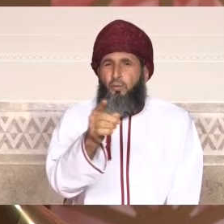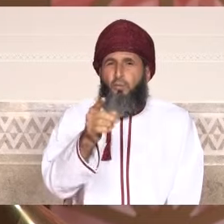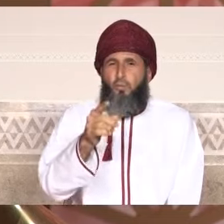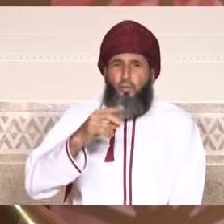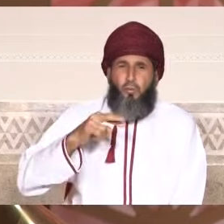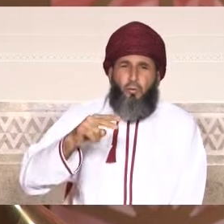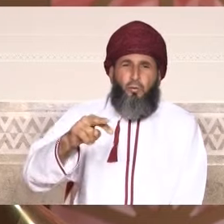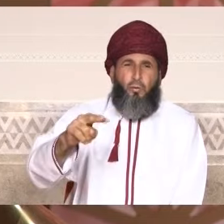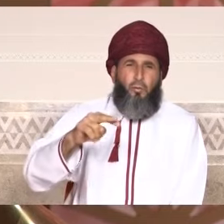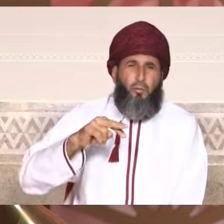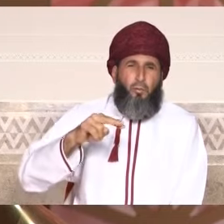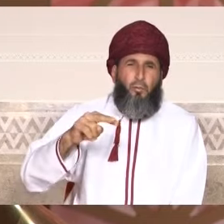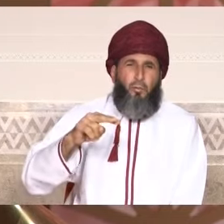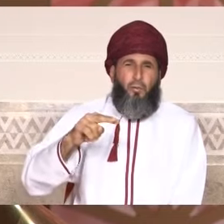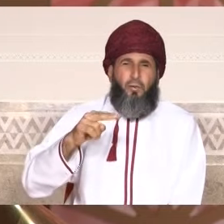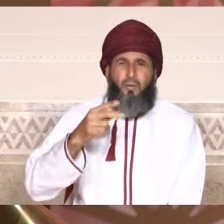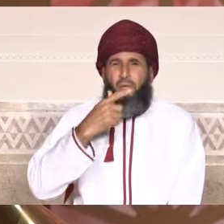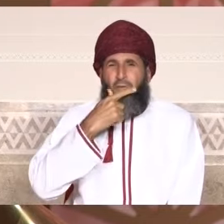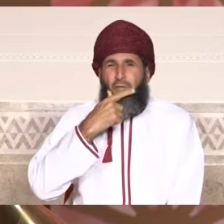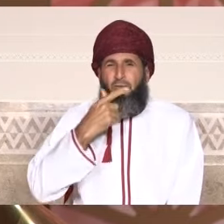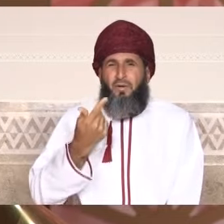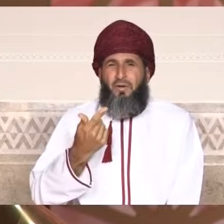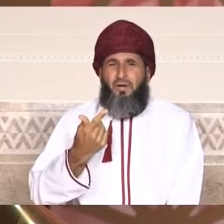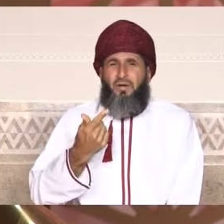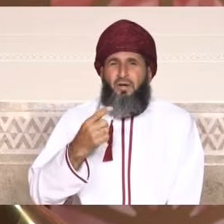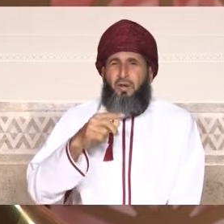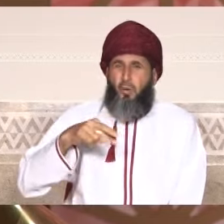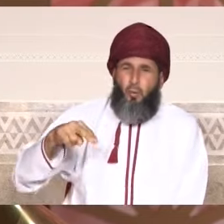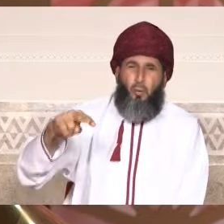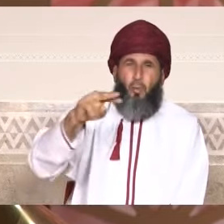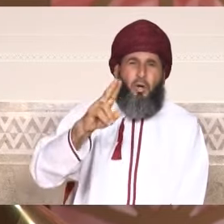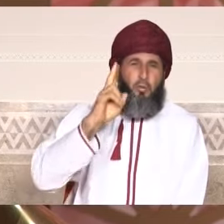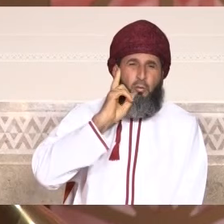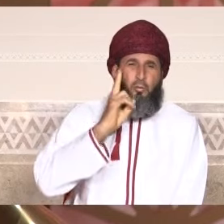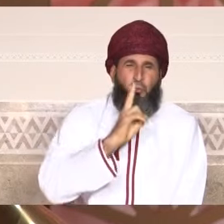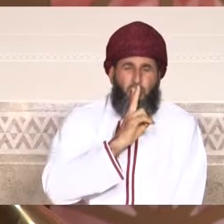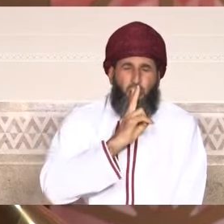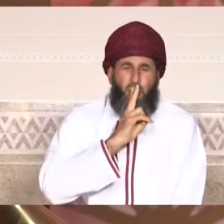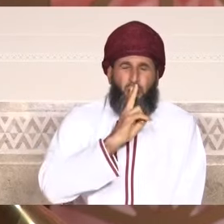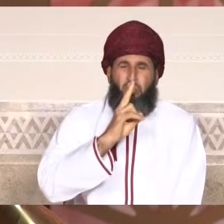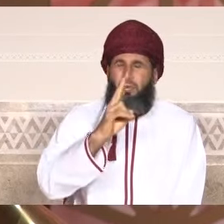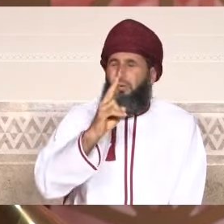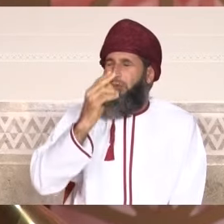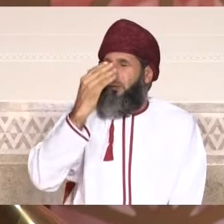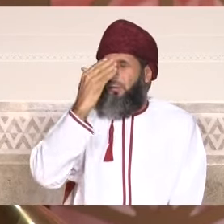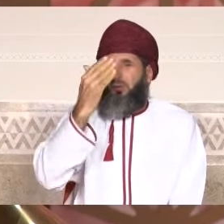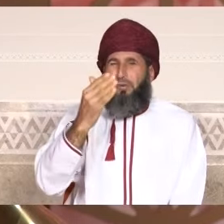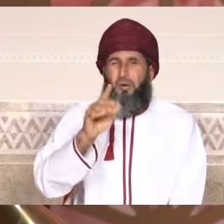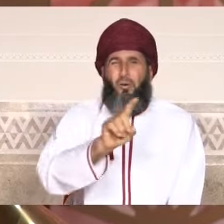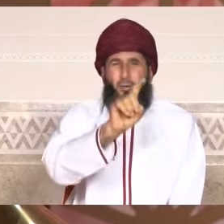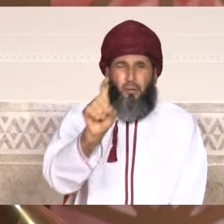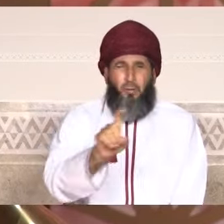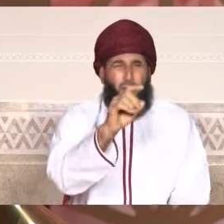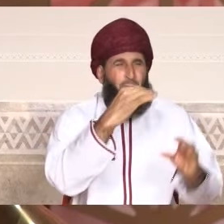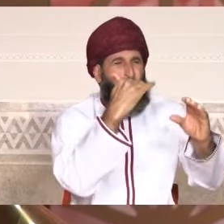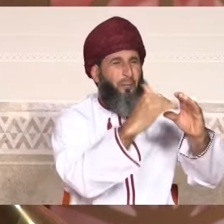للإخوة الأكارم عبد الرحمن وإخوته الذين أكرمونا بهذه الأسئلة